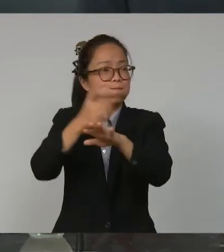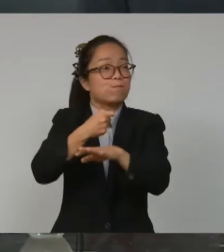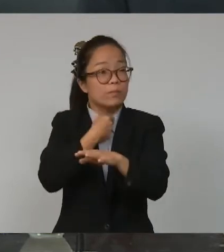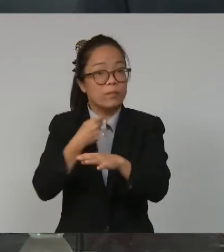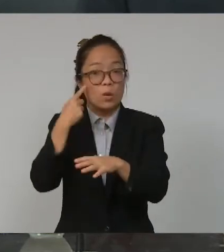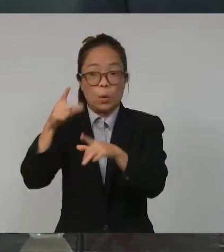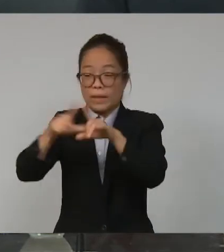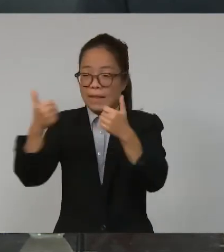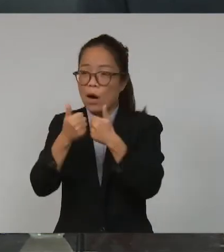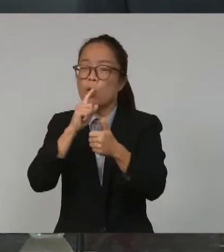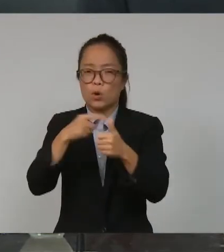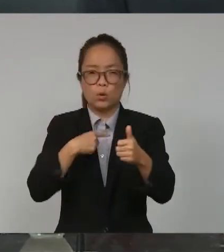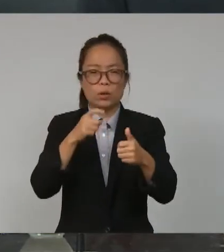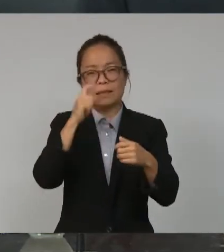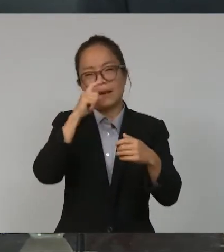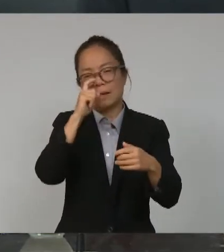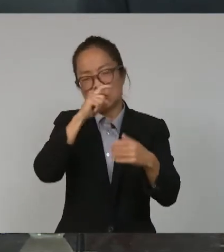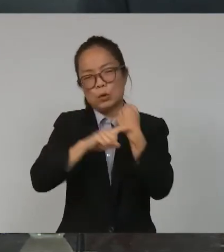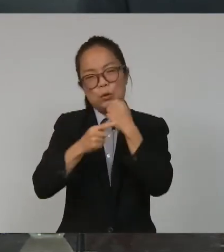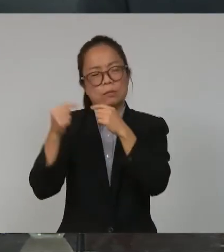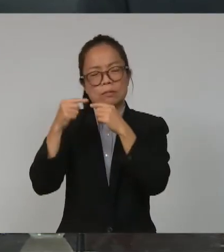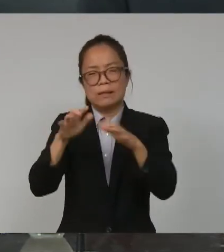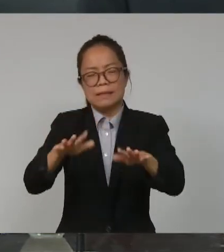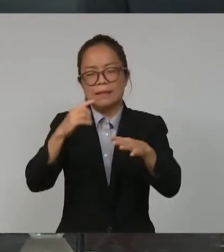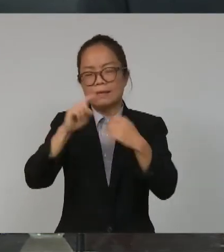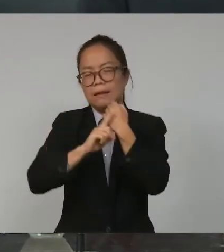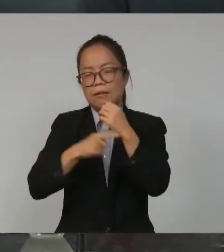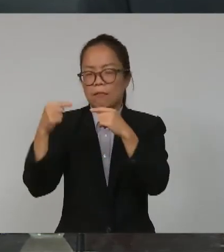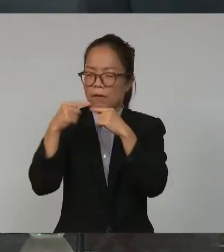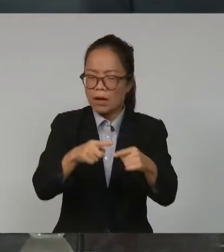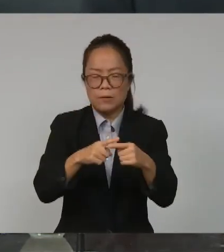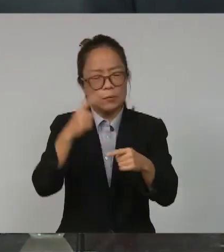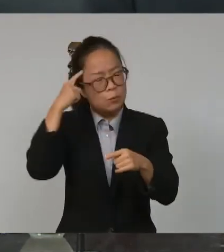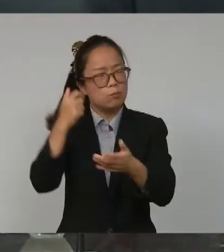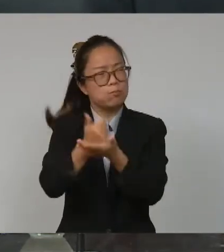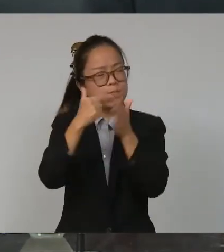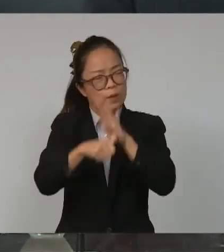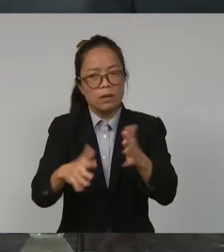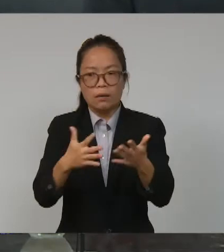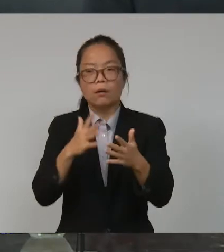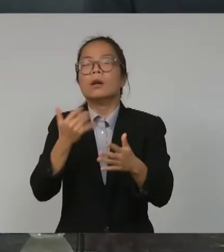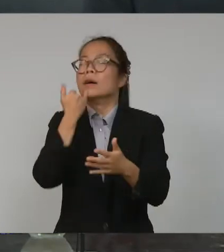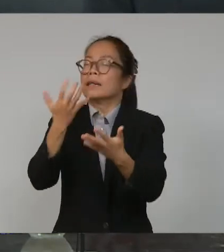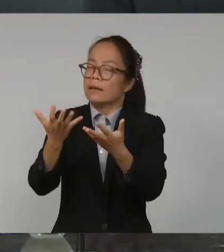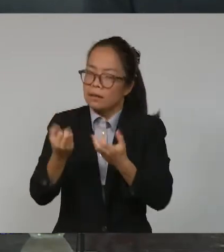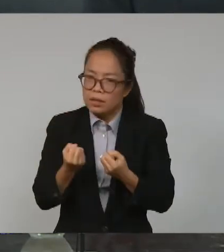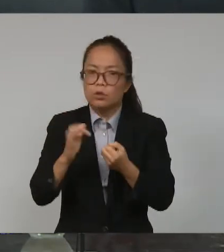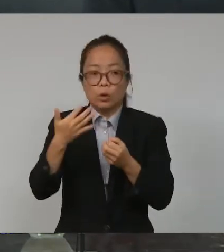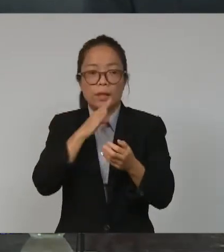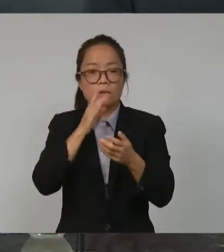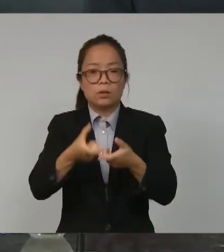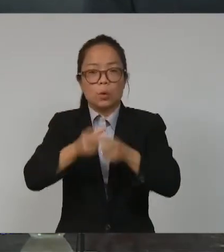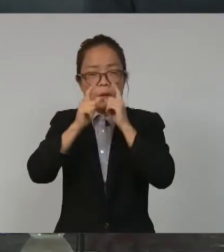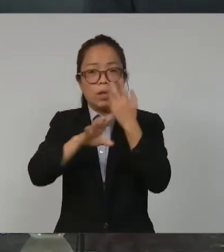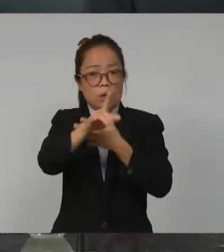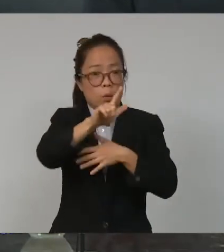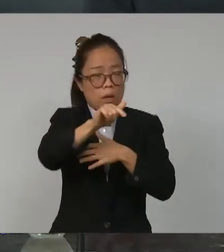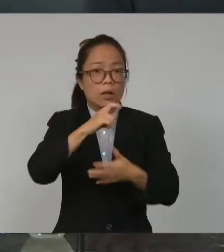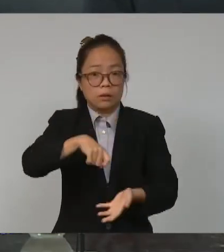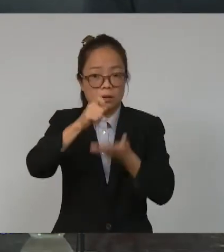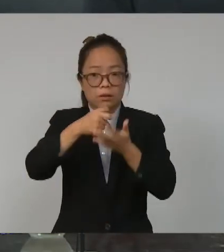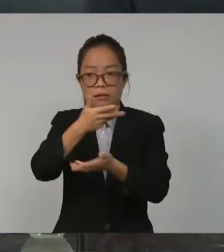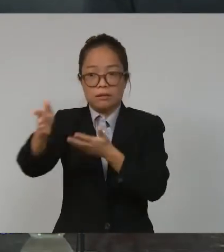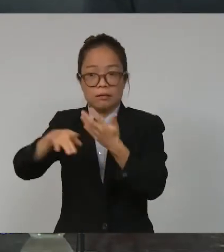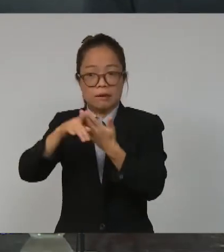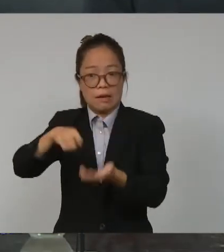会一定要说这是复决，我们也可以接受。那这个就回到苏彦图老师说的哈，是不是给予这个提案人太大